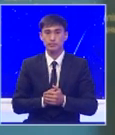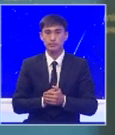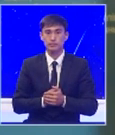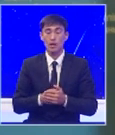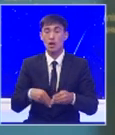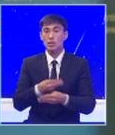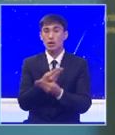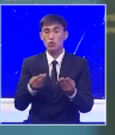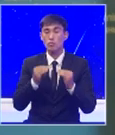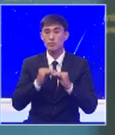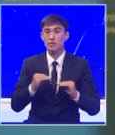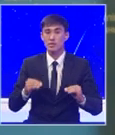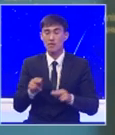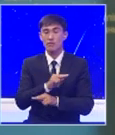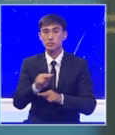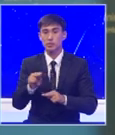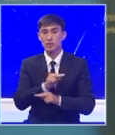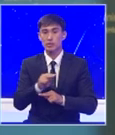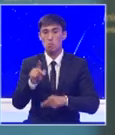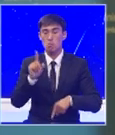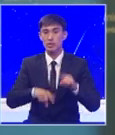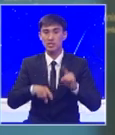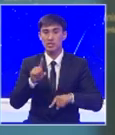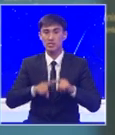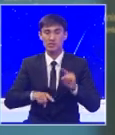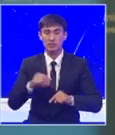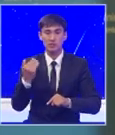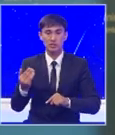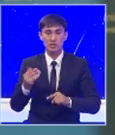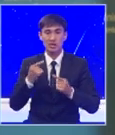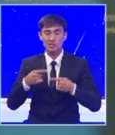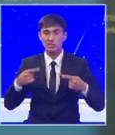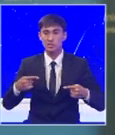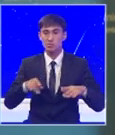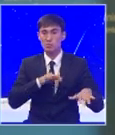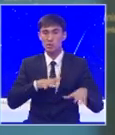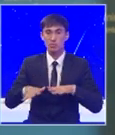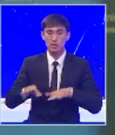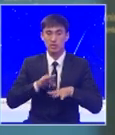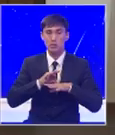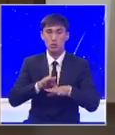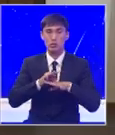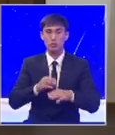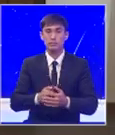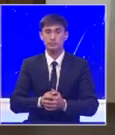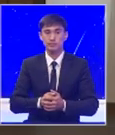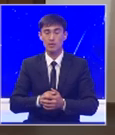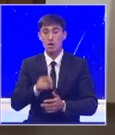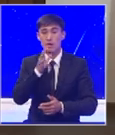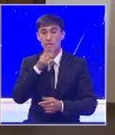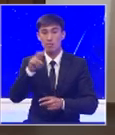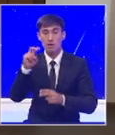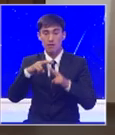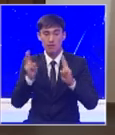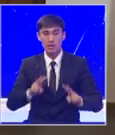даем детям воспитание патриотического характера. Различные мероприятия у нас проходят. Время в лагере